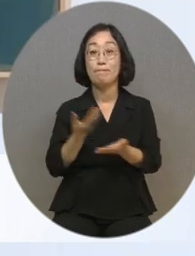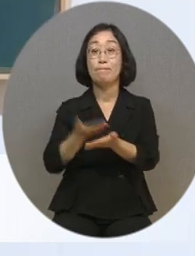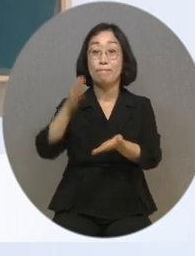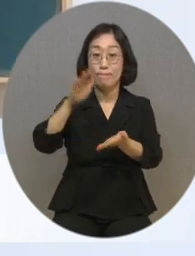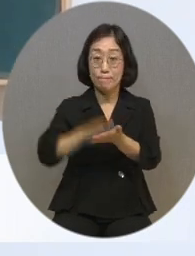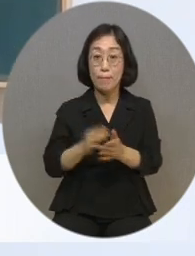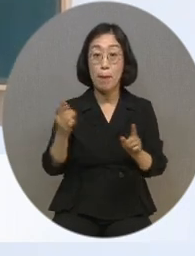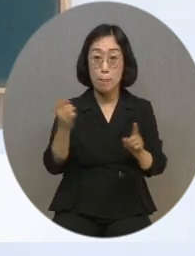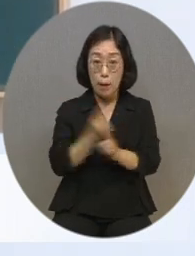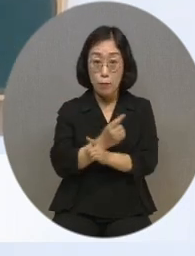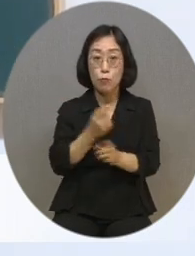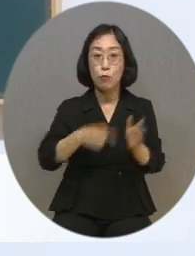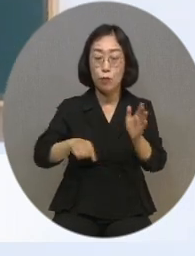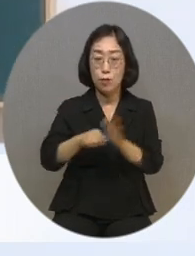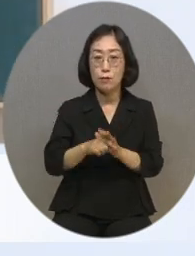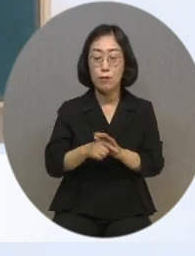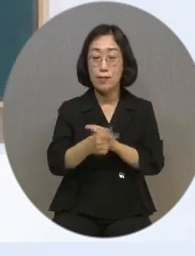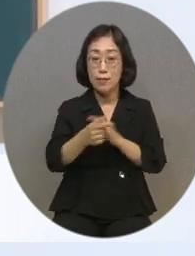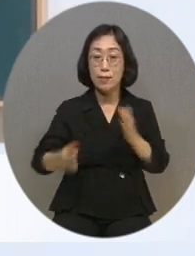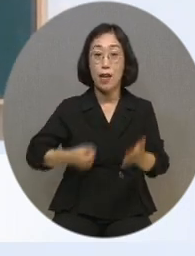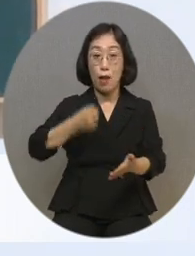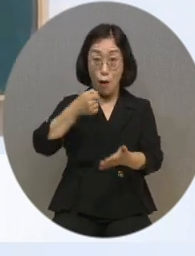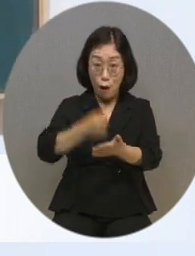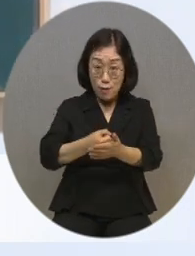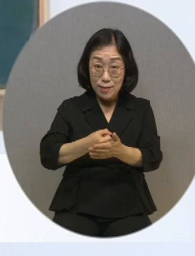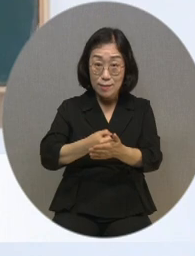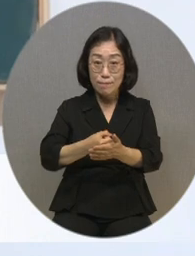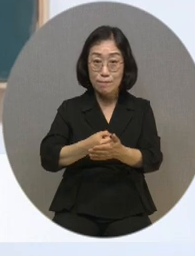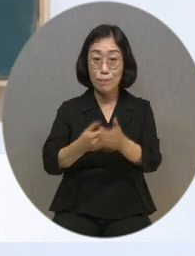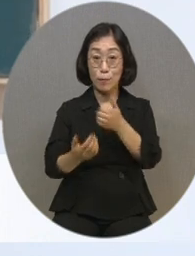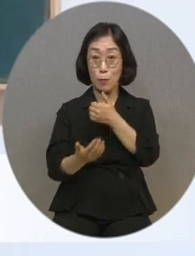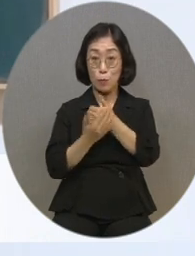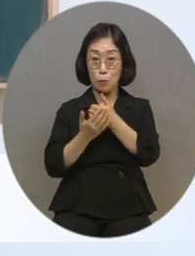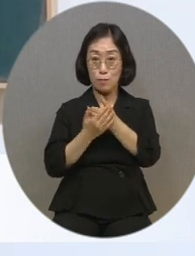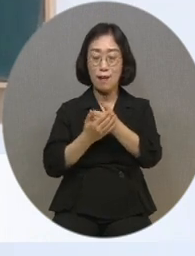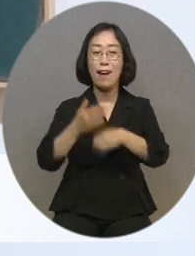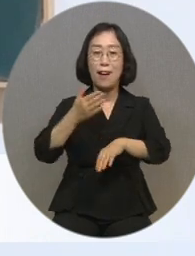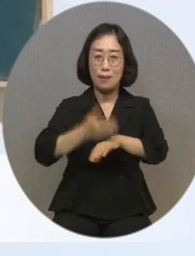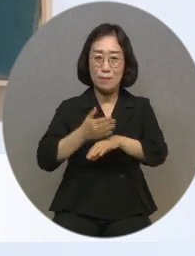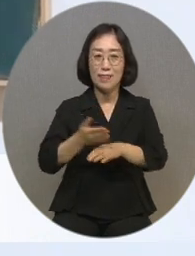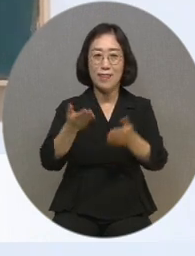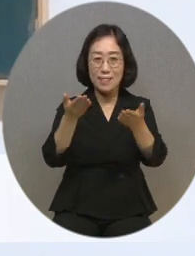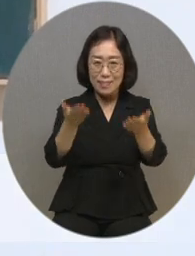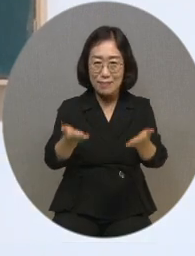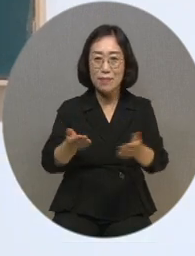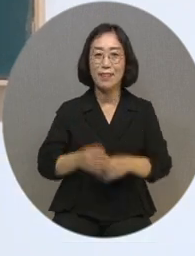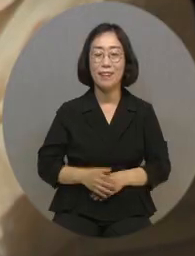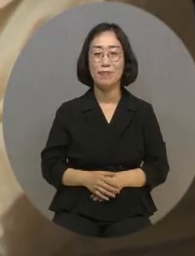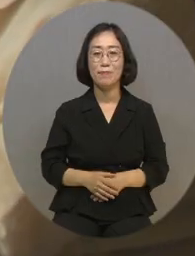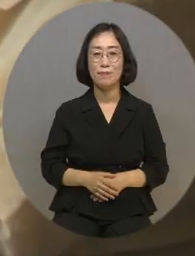있도록 그렇게 큰 결단을 해주신 데 대해서 감사의 말씀을